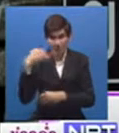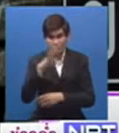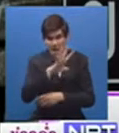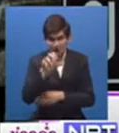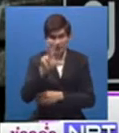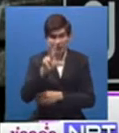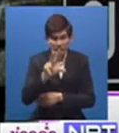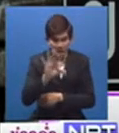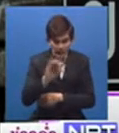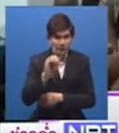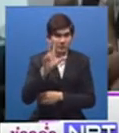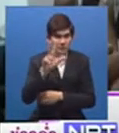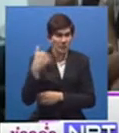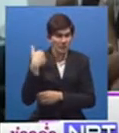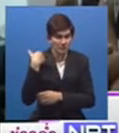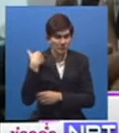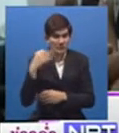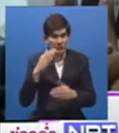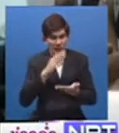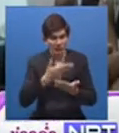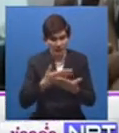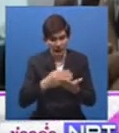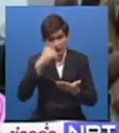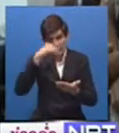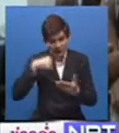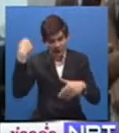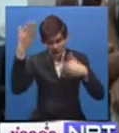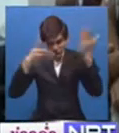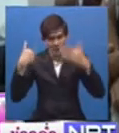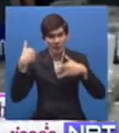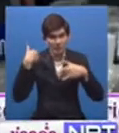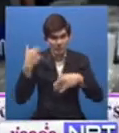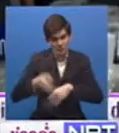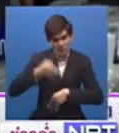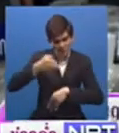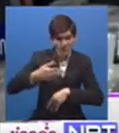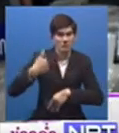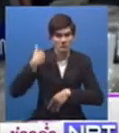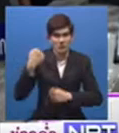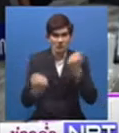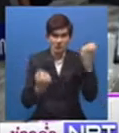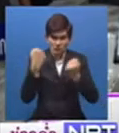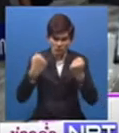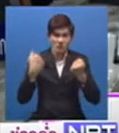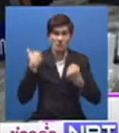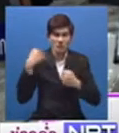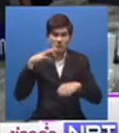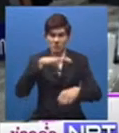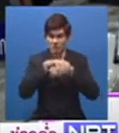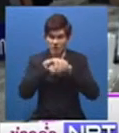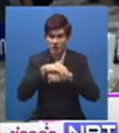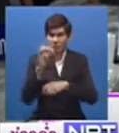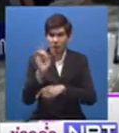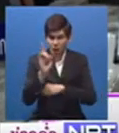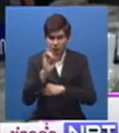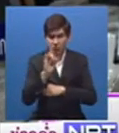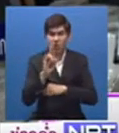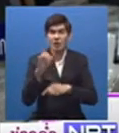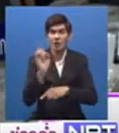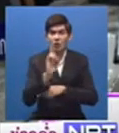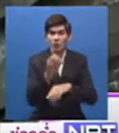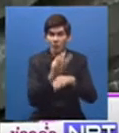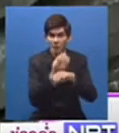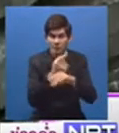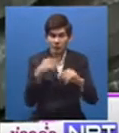และไอซอีกจำนวนหนึ่งธนบัตรไทยและธนบัตรมาเลเซียอาวุธปืนพกสั้นและรถยนต์ได้ที่ศูนย์อาหารเทศบาลกำแพงเพชรอำเภอ